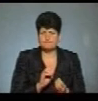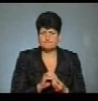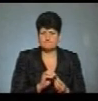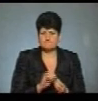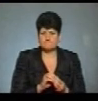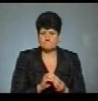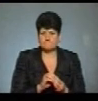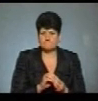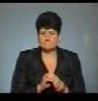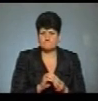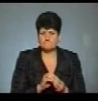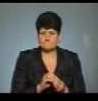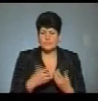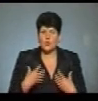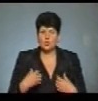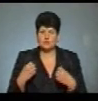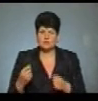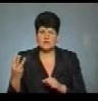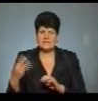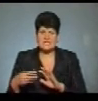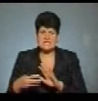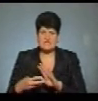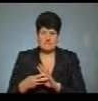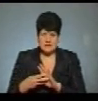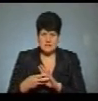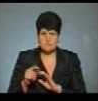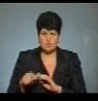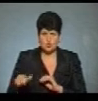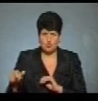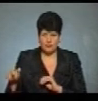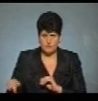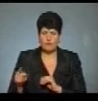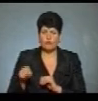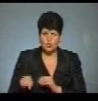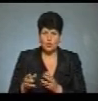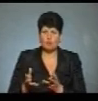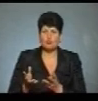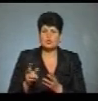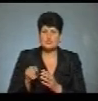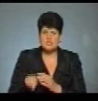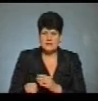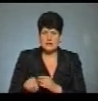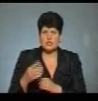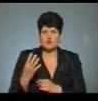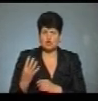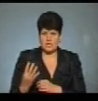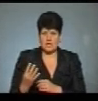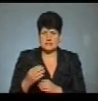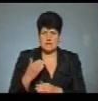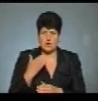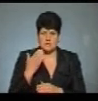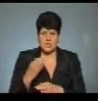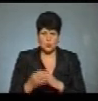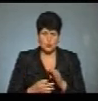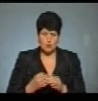змінилася. Одужало 38 чоловік, в тому числі за останню добу 4.